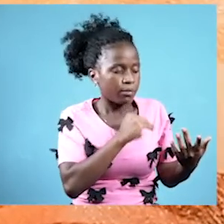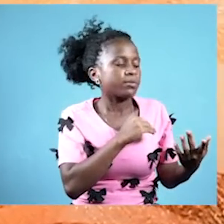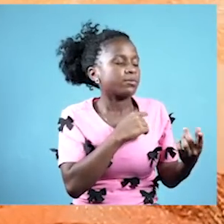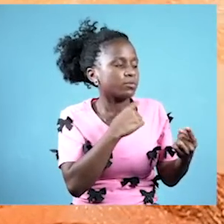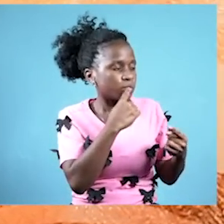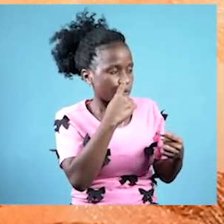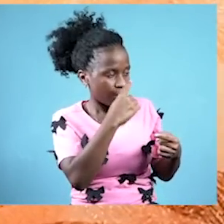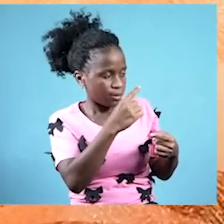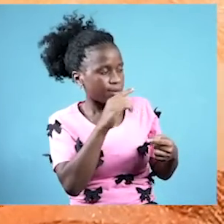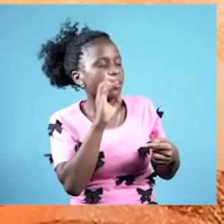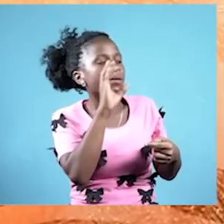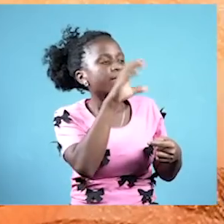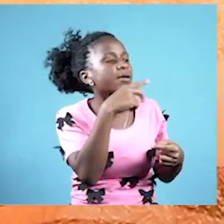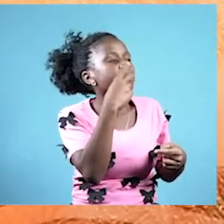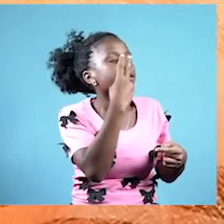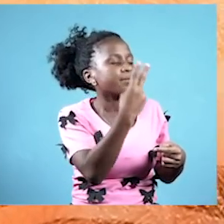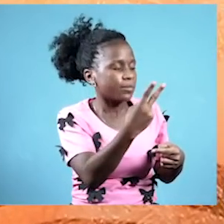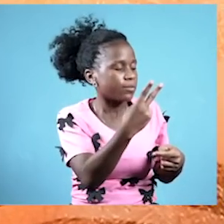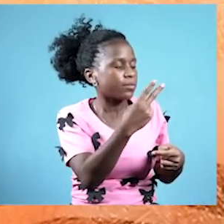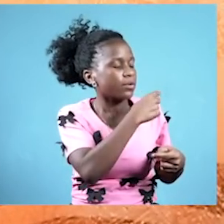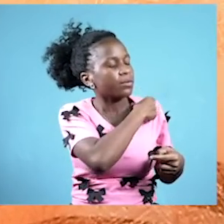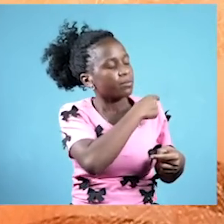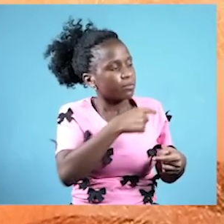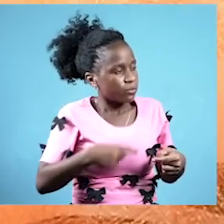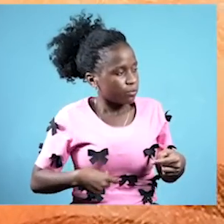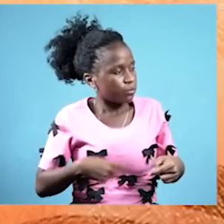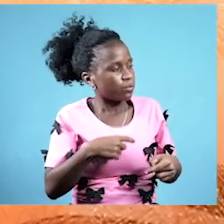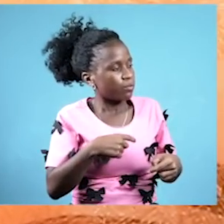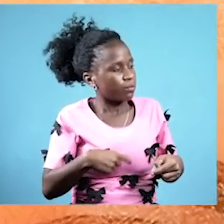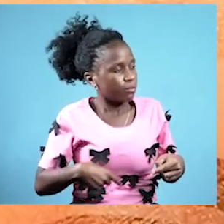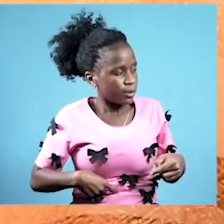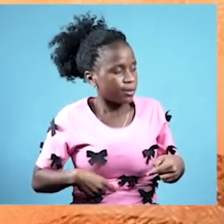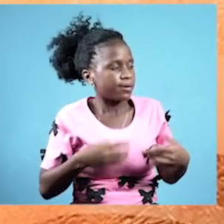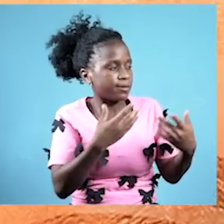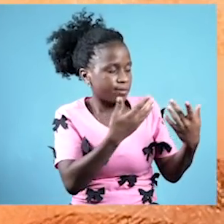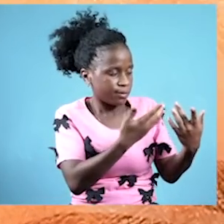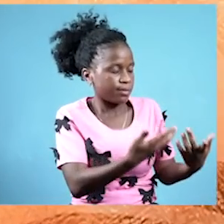tumalize kwa kutazamia miaka miwili ya Mheshimiwa Rais Samia Suluhu Hassan,